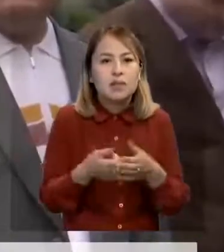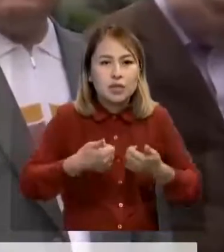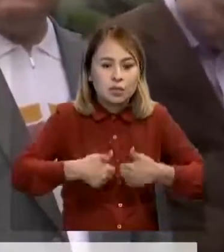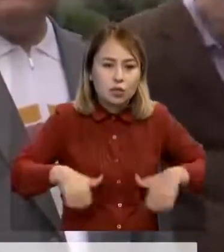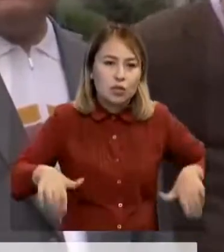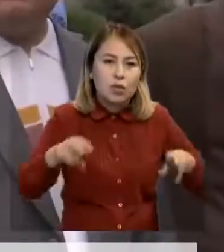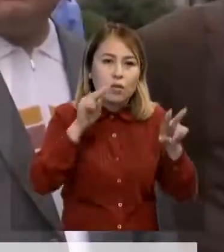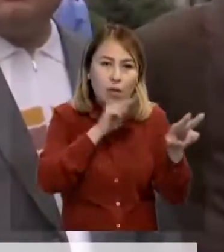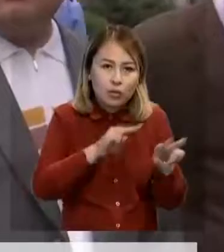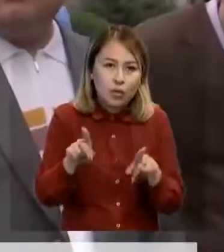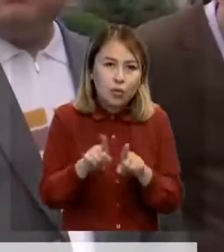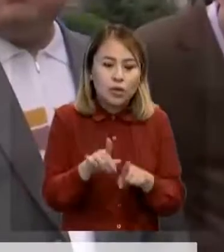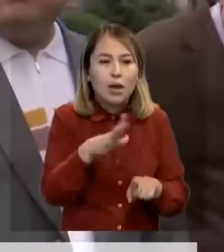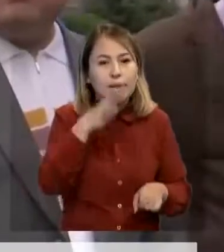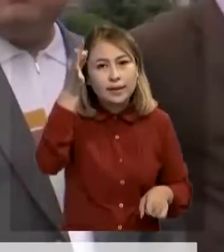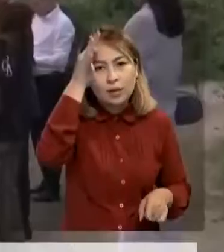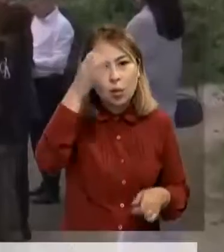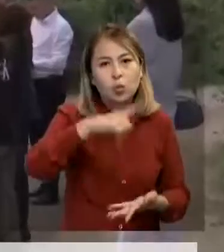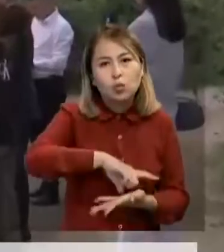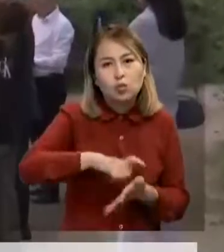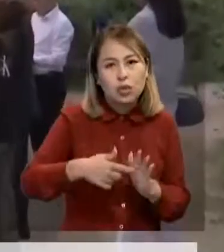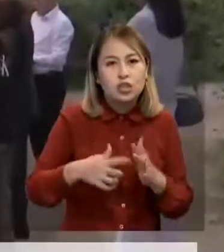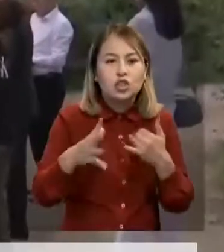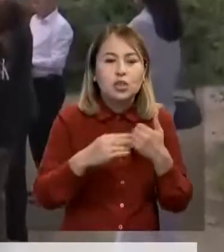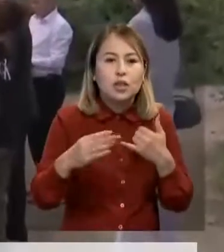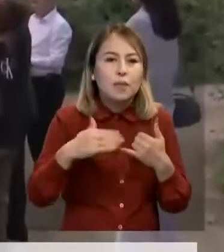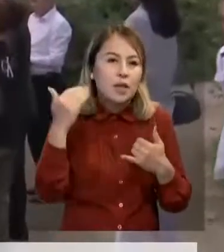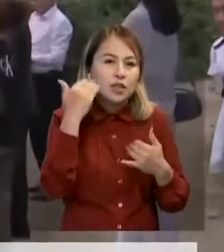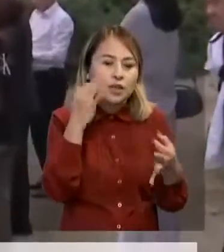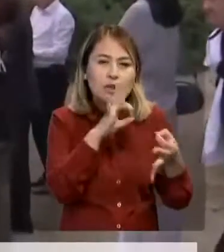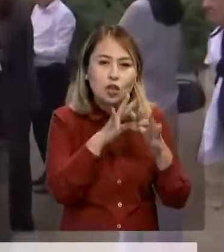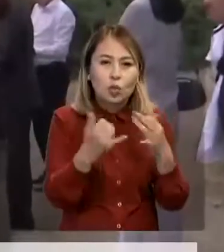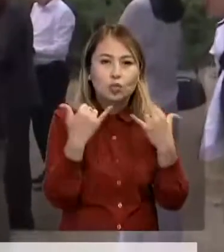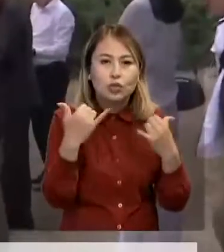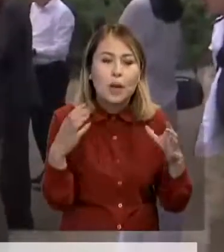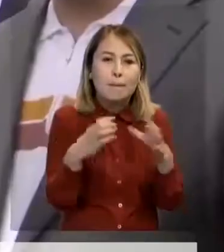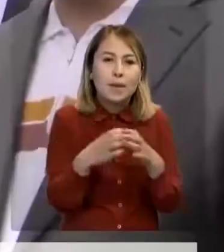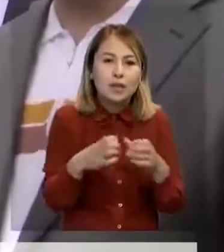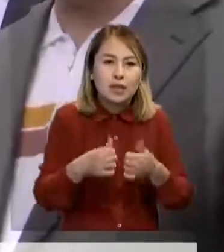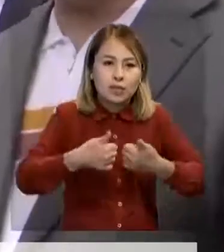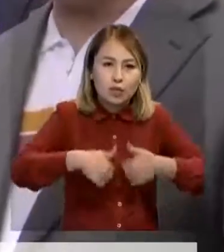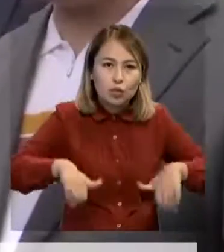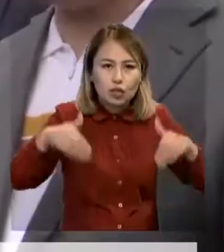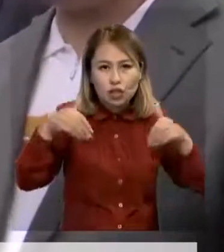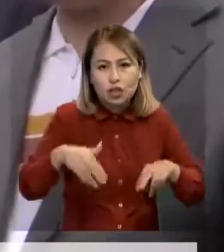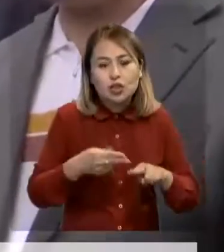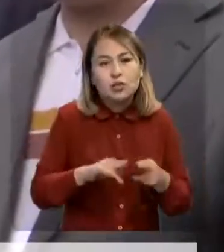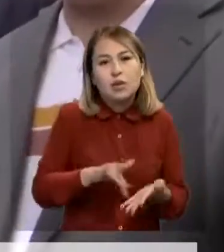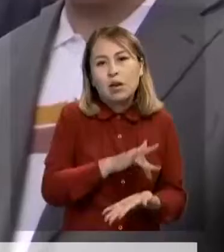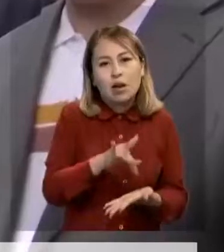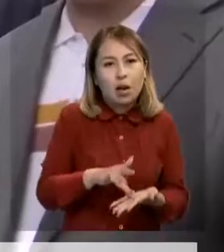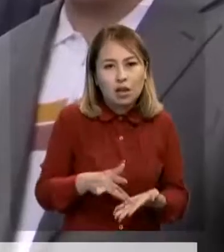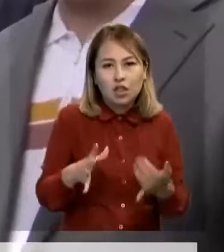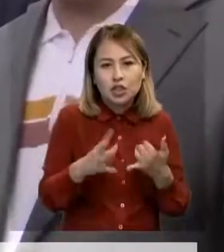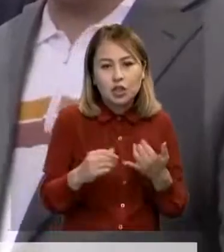партиялық комиссия мүшелерінің бақылауында болады. Айта кетерлігі, учаскелік жерлердің мән-жайын анықтау бүгінде партия комиссия мүшелерінің